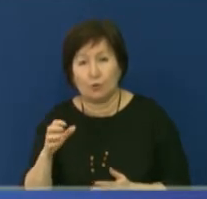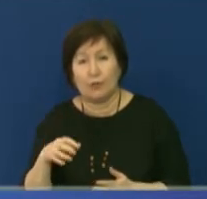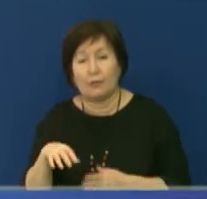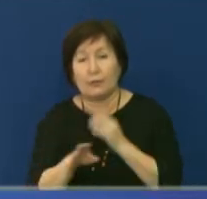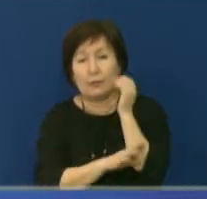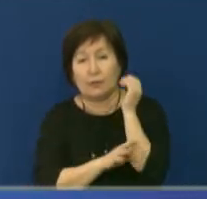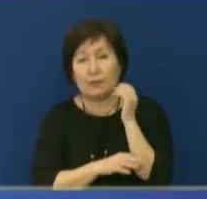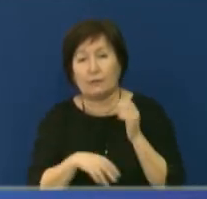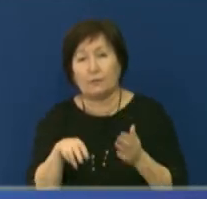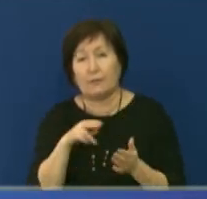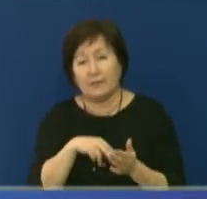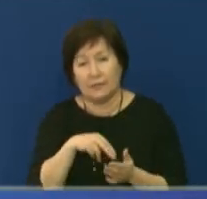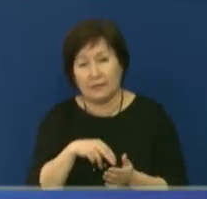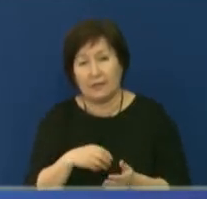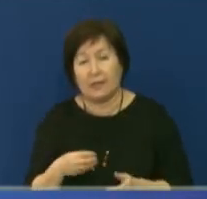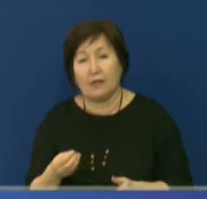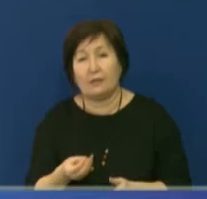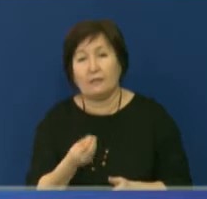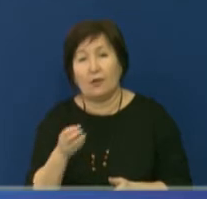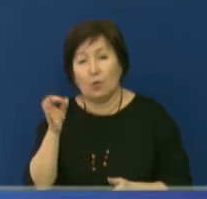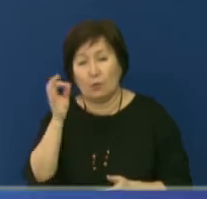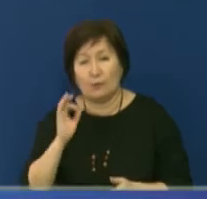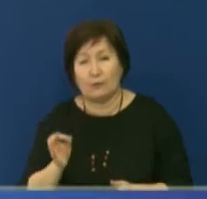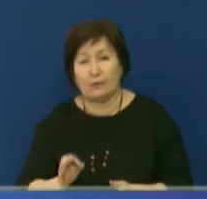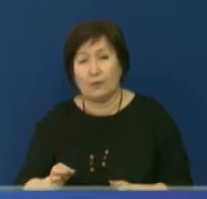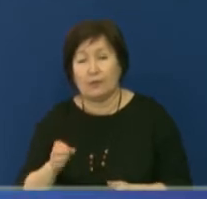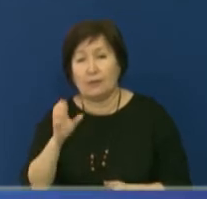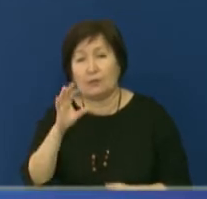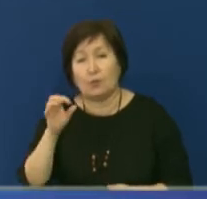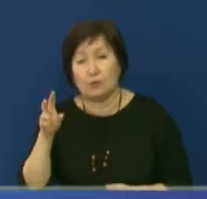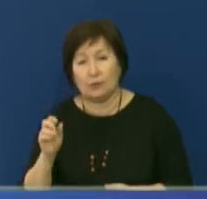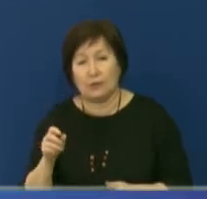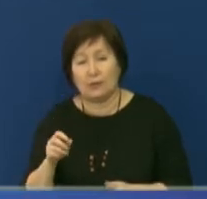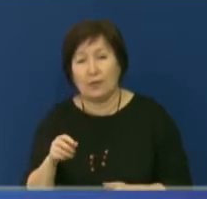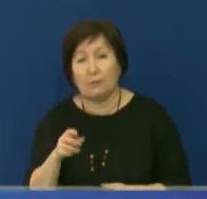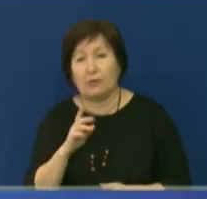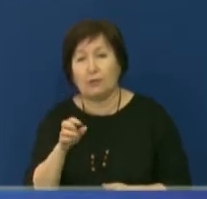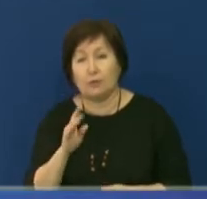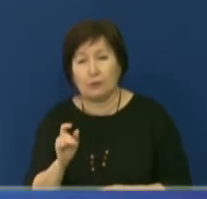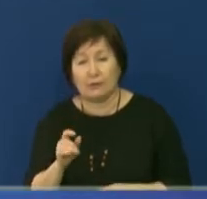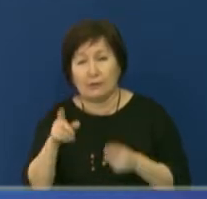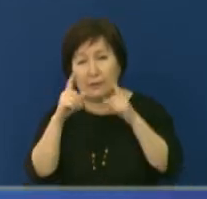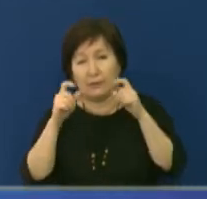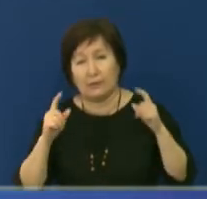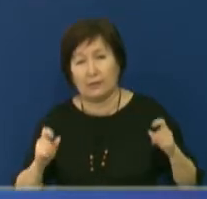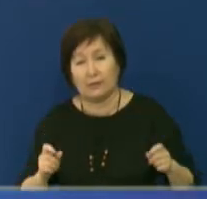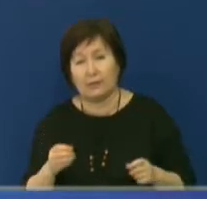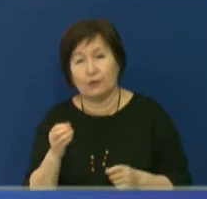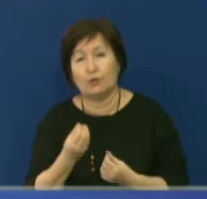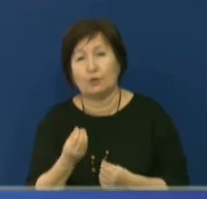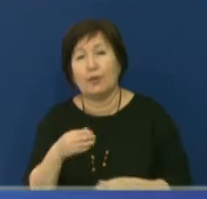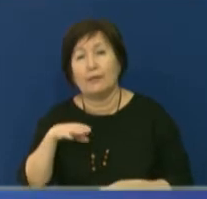области, подходящие для местного климата. А именно сосны, березы, ели и пирамидальные тополя. В мероприятии по посадке